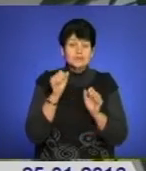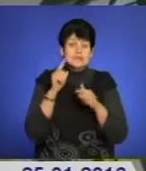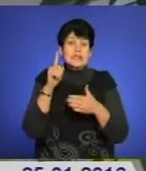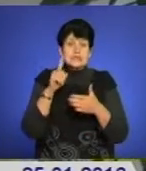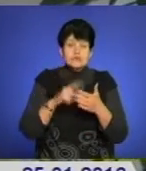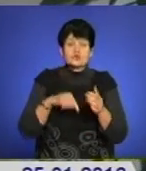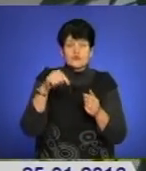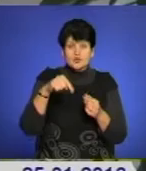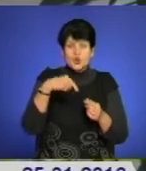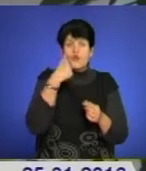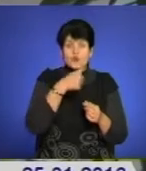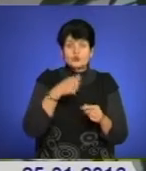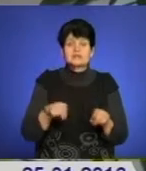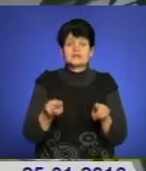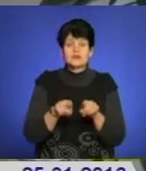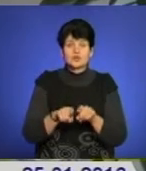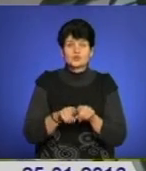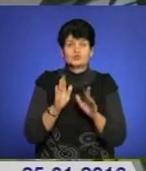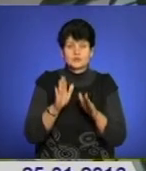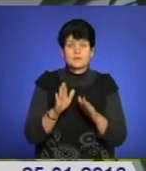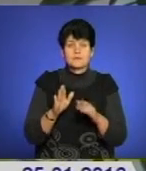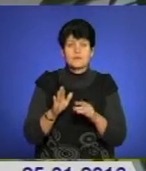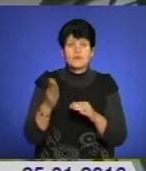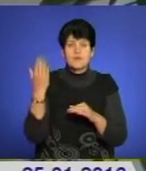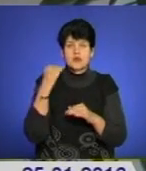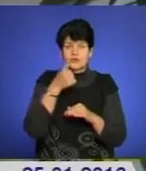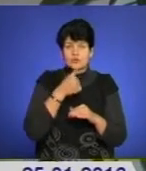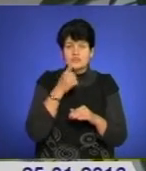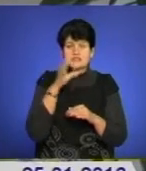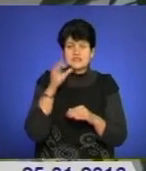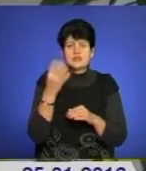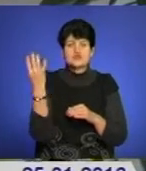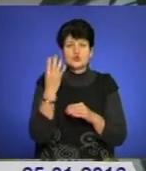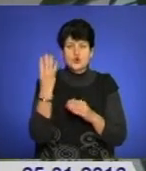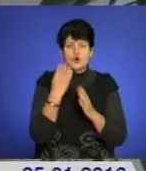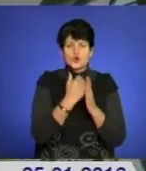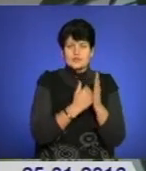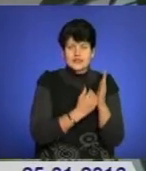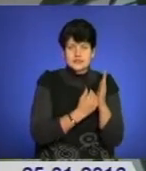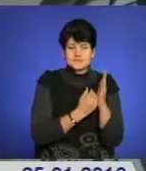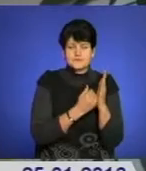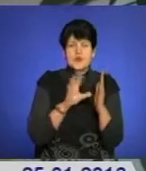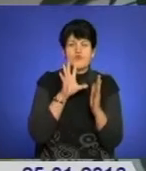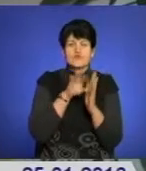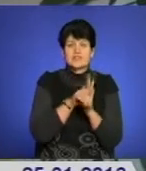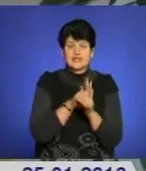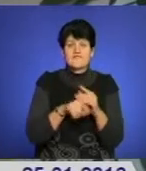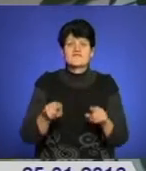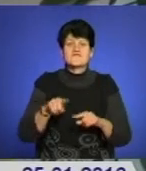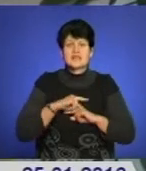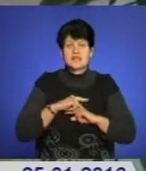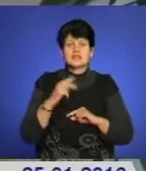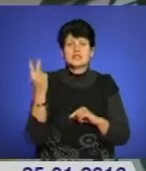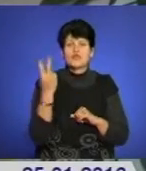в цьому році також, що попереднього року всіх 4 номінаціях війшли в фінал, і 2